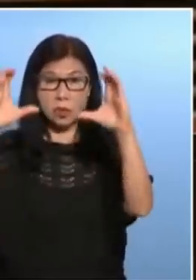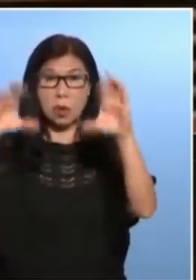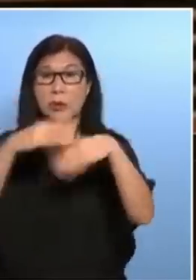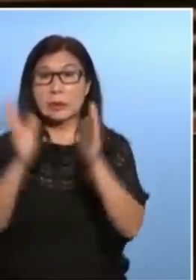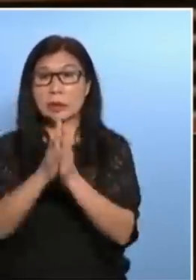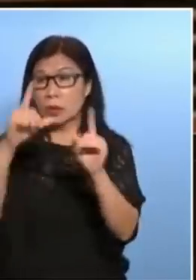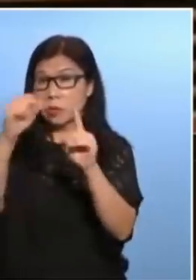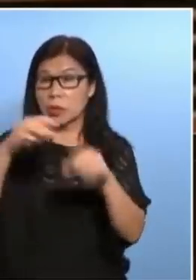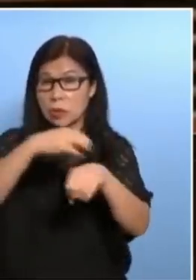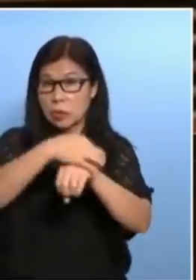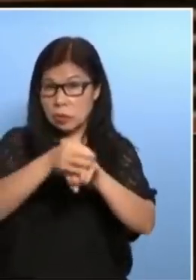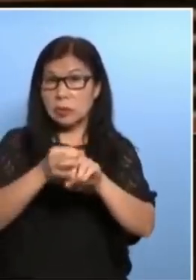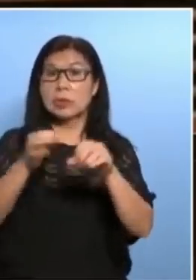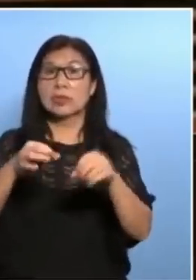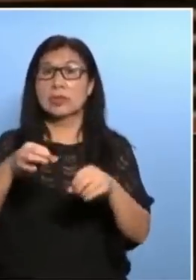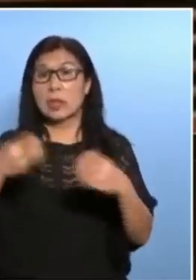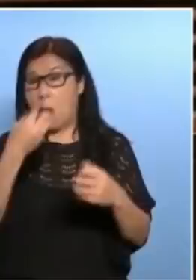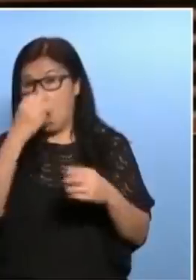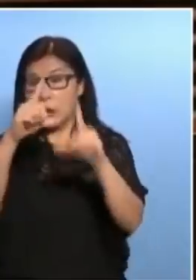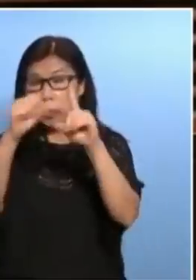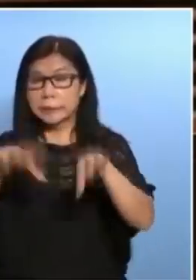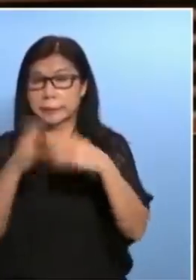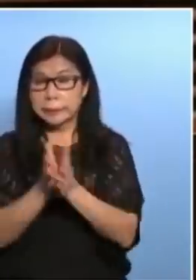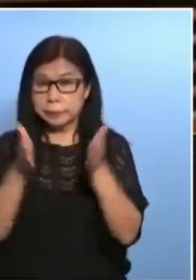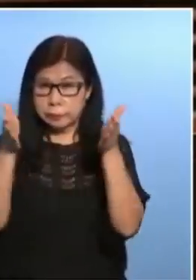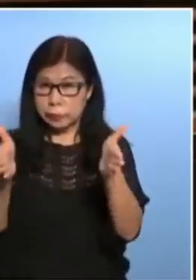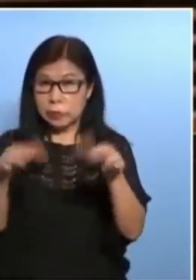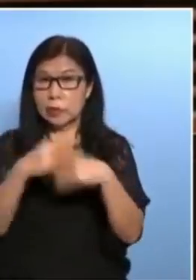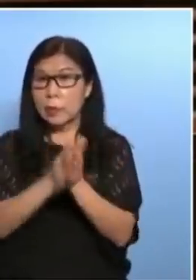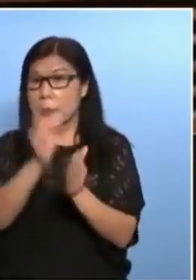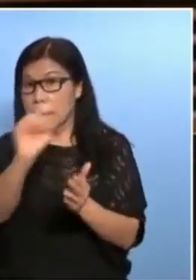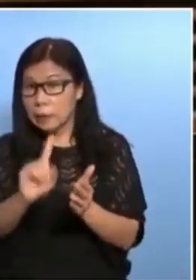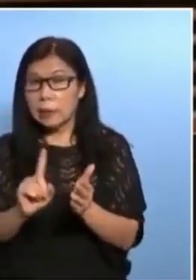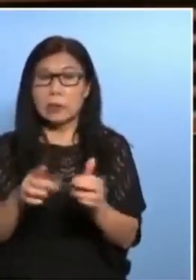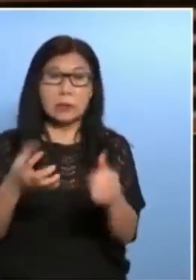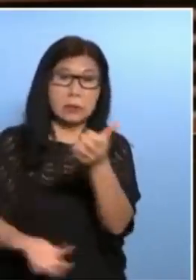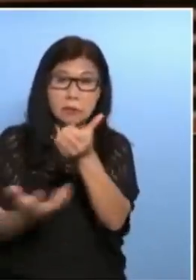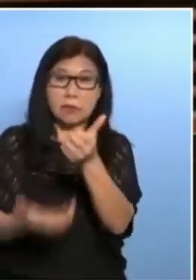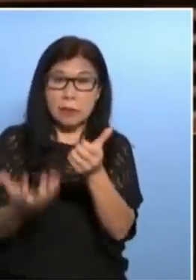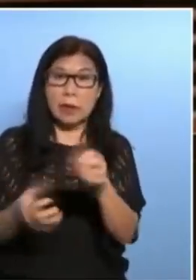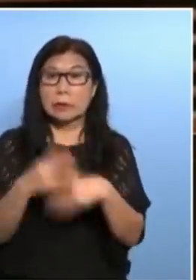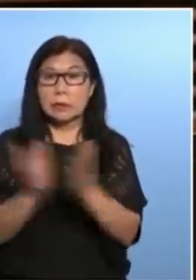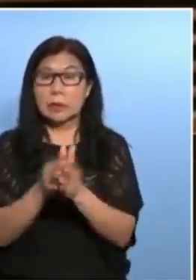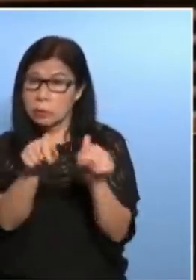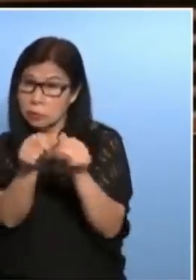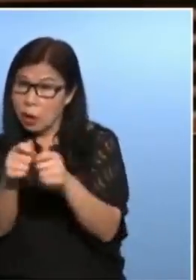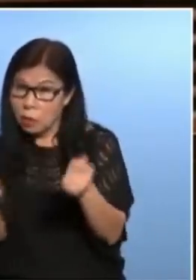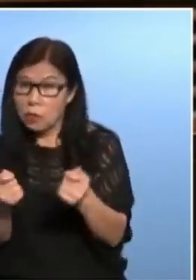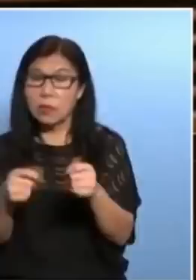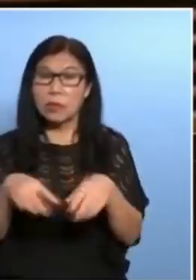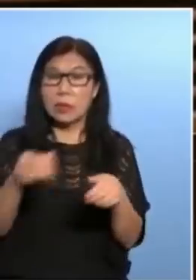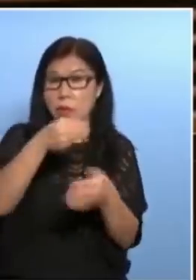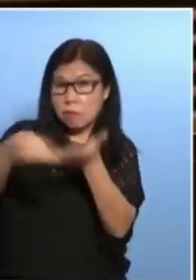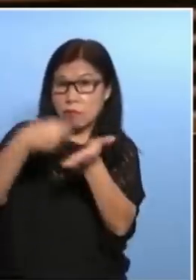言，一個人仍然能夠客觀地去指出何謂焚燒、毀損、